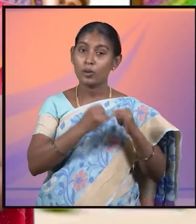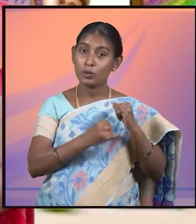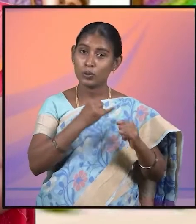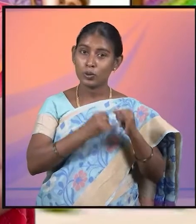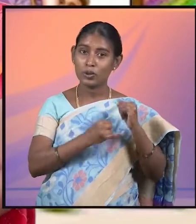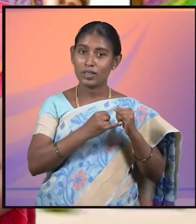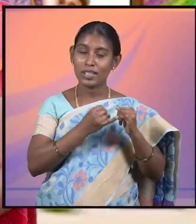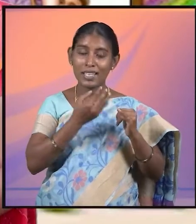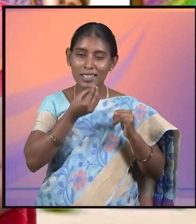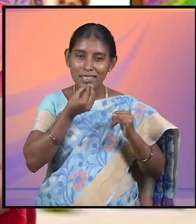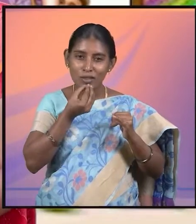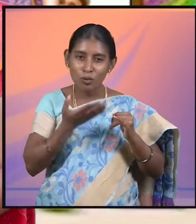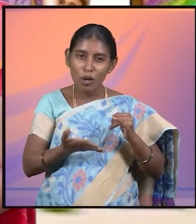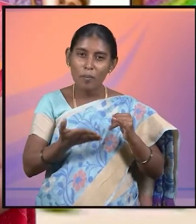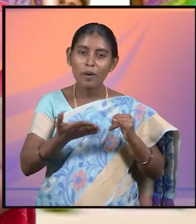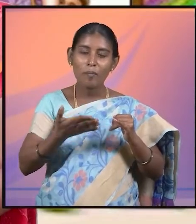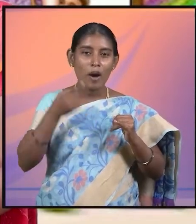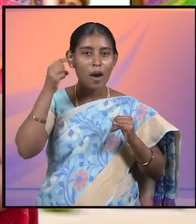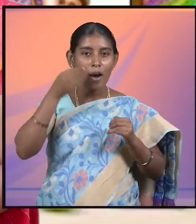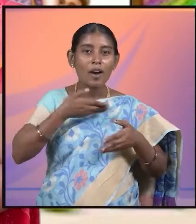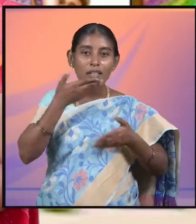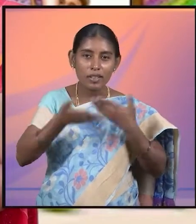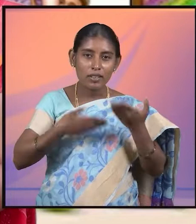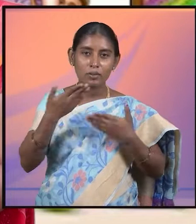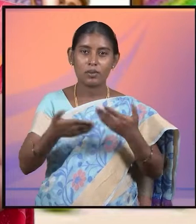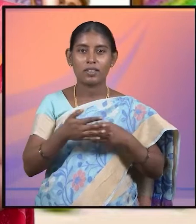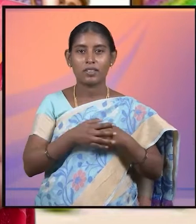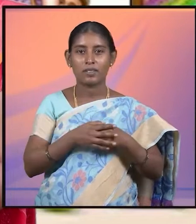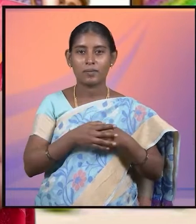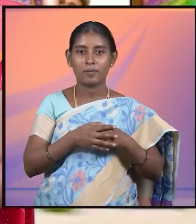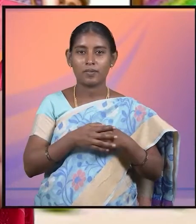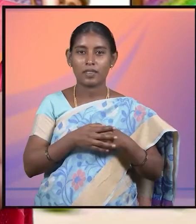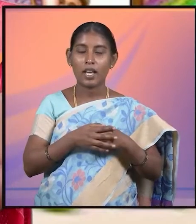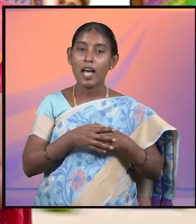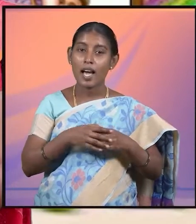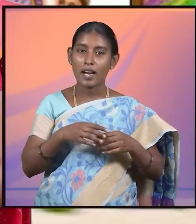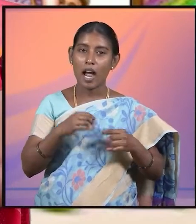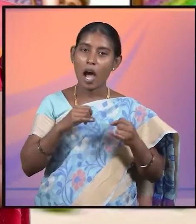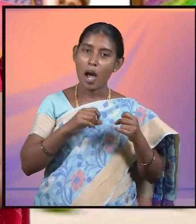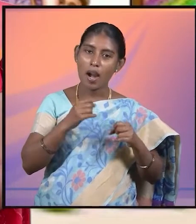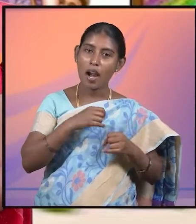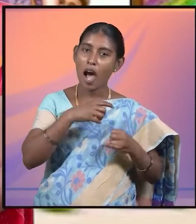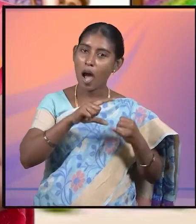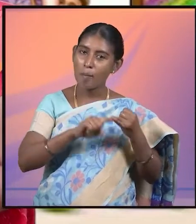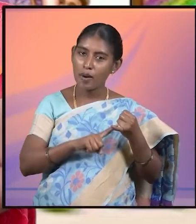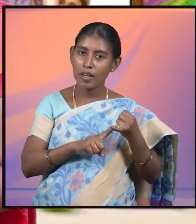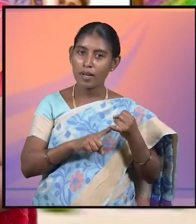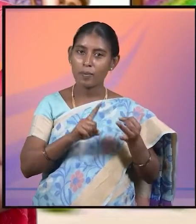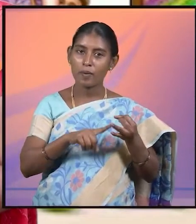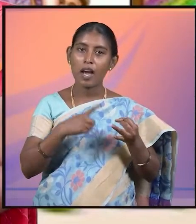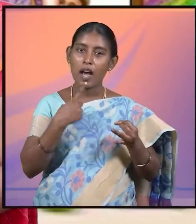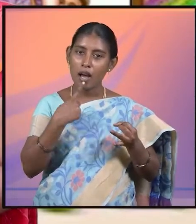வரலாற்றை எளிமையாக மக்களுக்கு புரிய வைக்க உதாரணமாக இராமாயணம், மகாபாரதம்